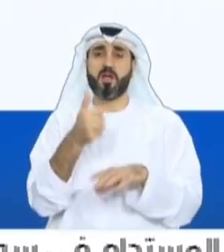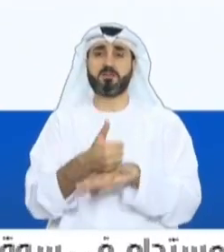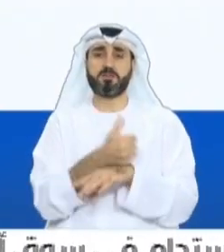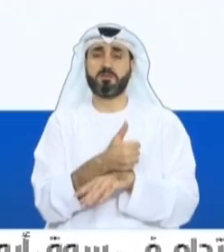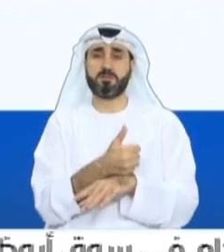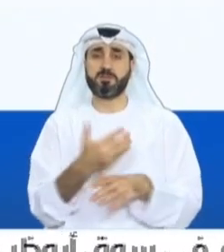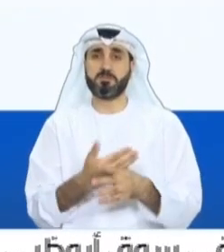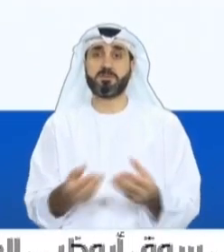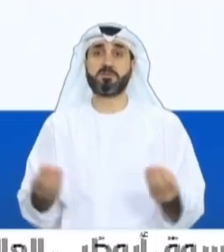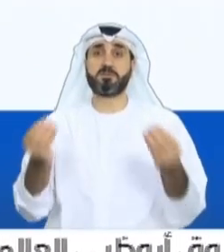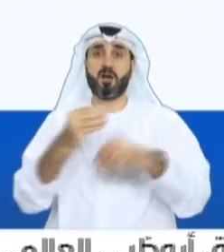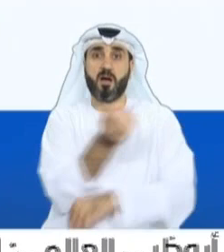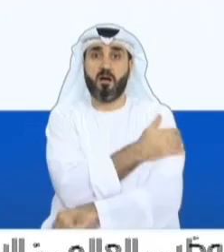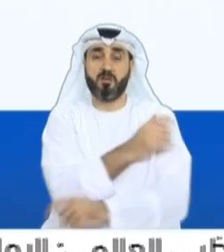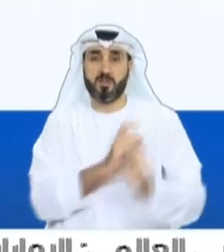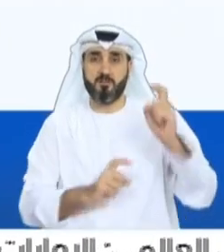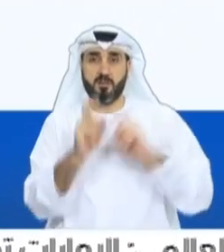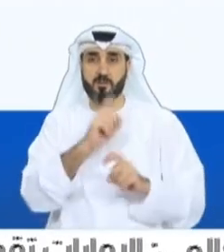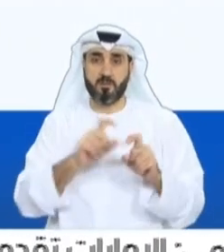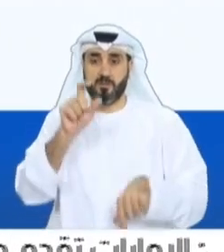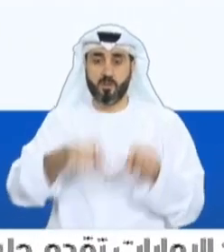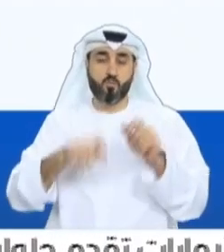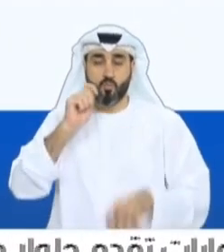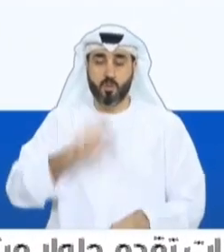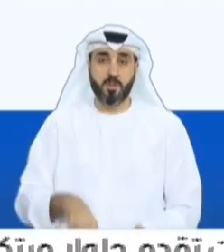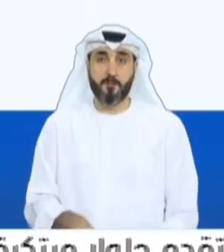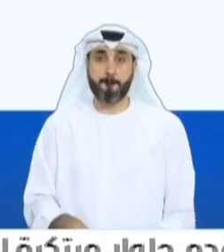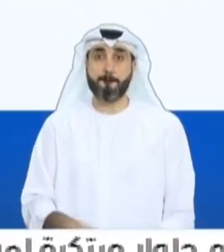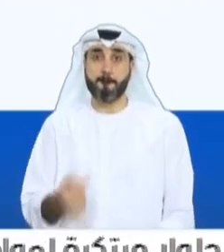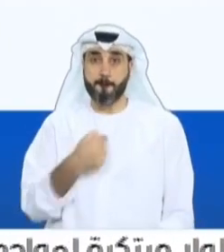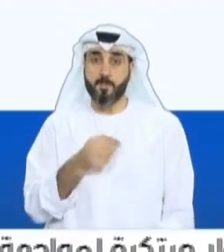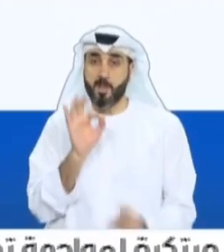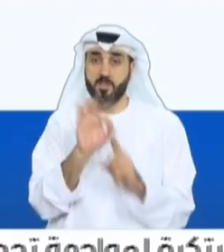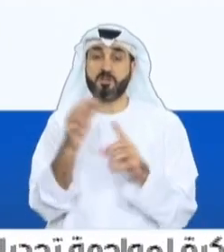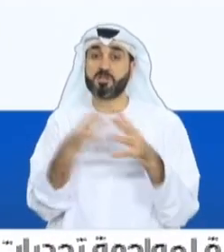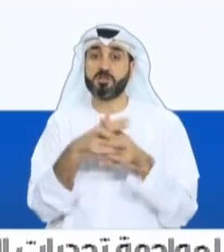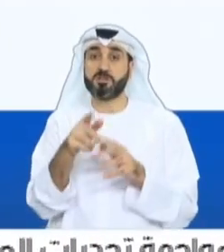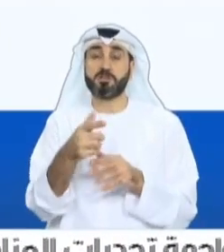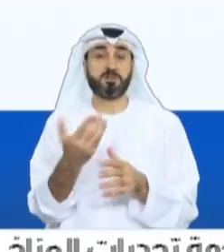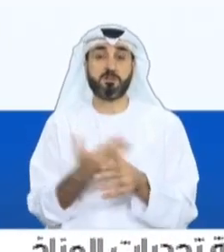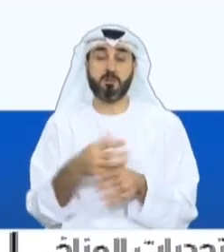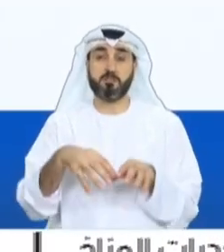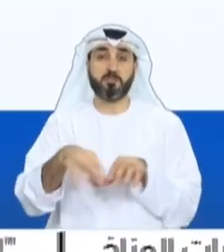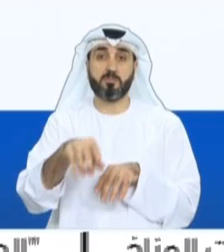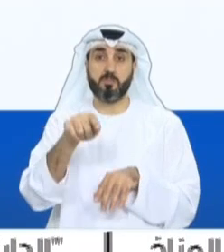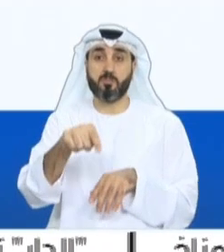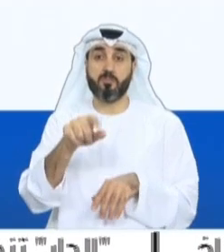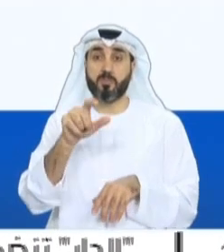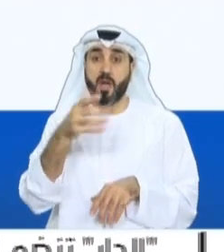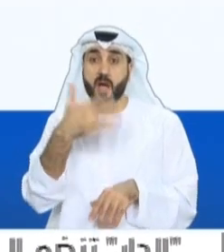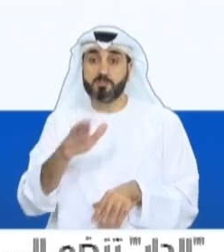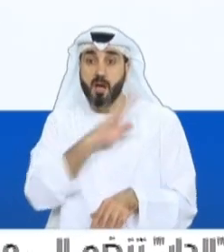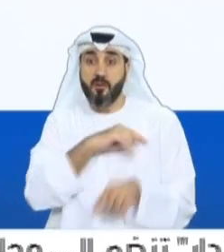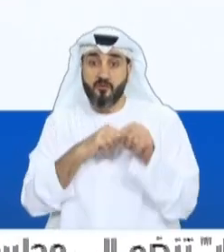هو تعزيز كفاءة التنافسية للكوادر الوطني. فنحن بنستهدف الشركات أو المنشآت اللي عندها 50